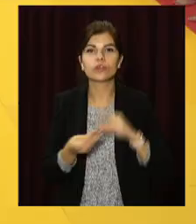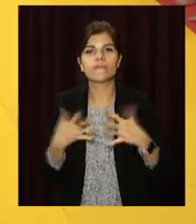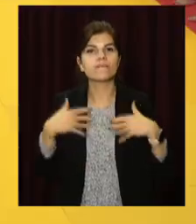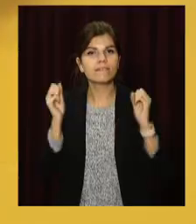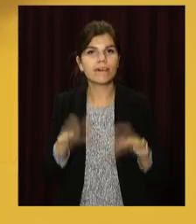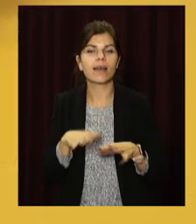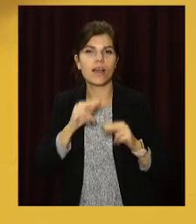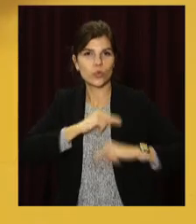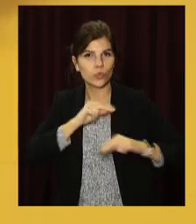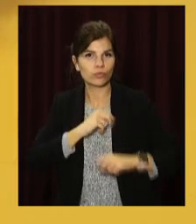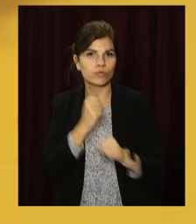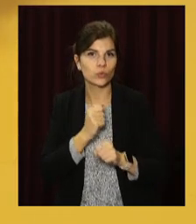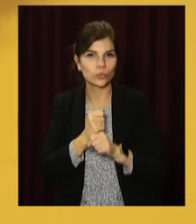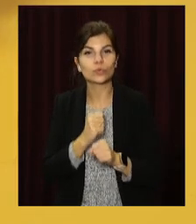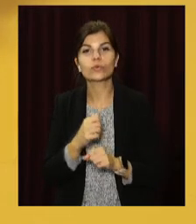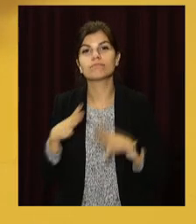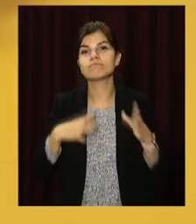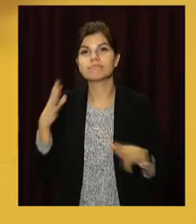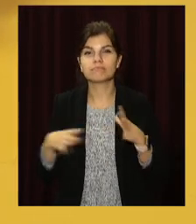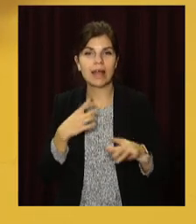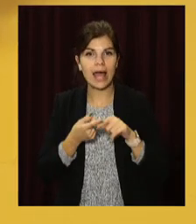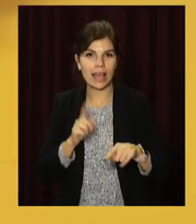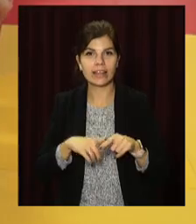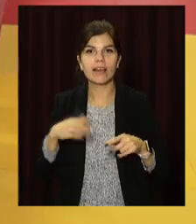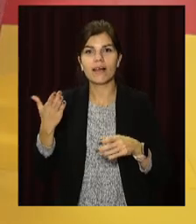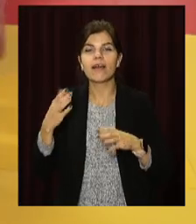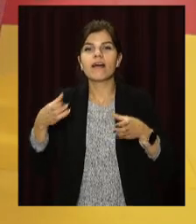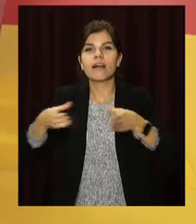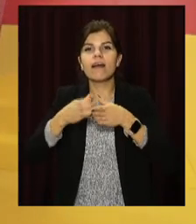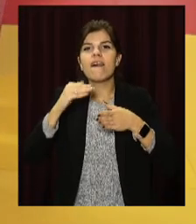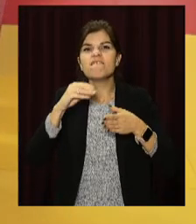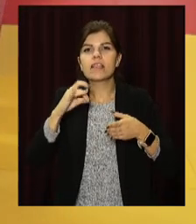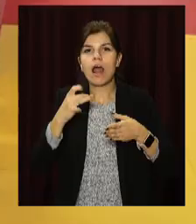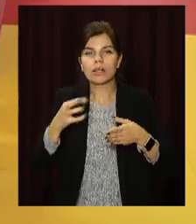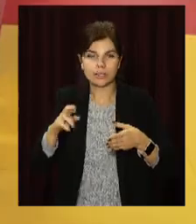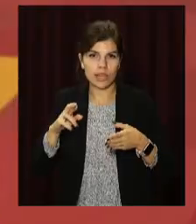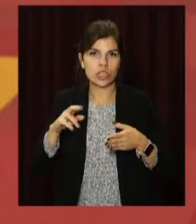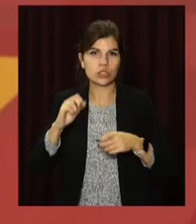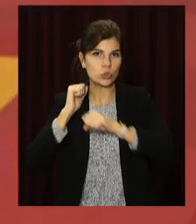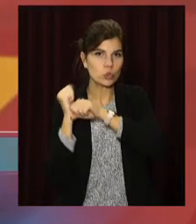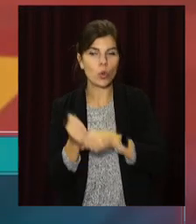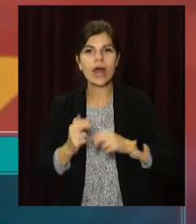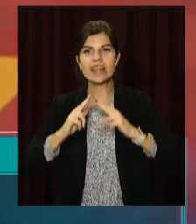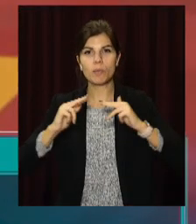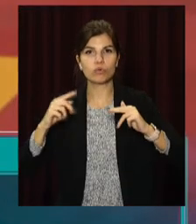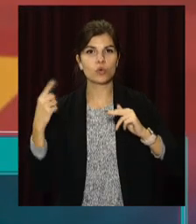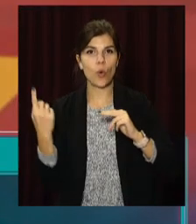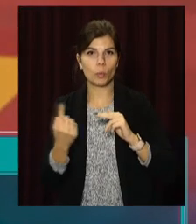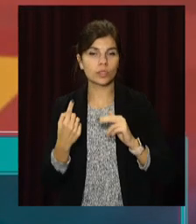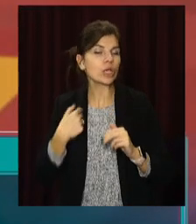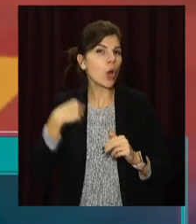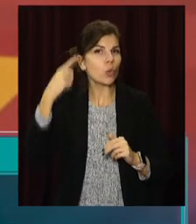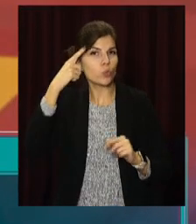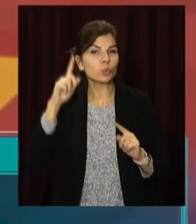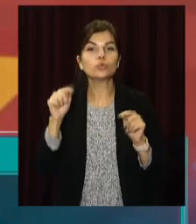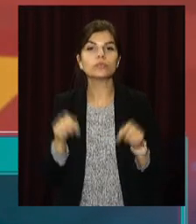послідовної і наполегливої роботи, відзначають у Федерації дзюдо Дніпропетровської області. Я думаю, що тут